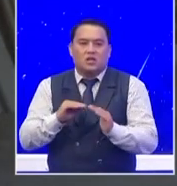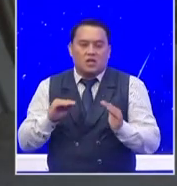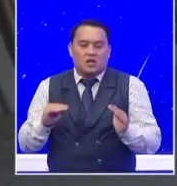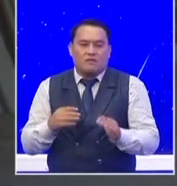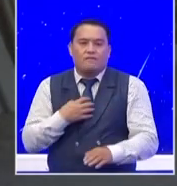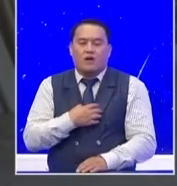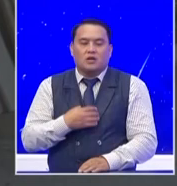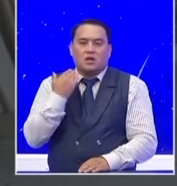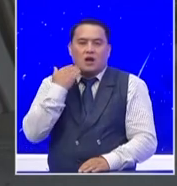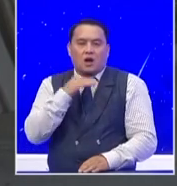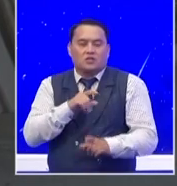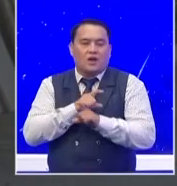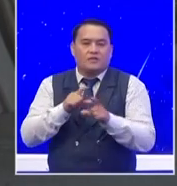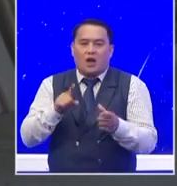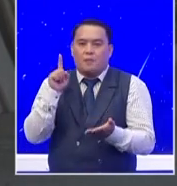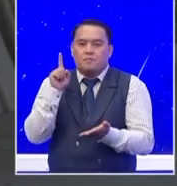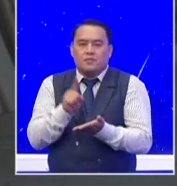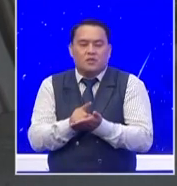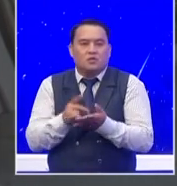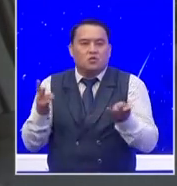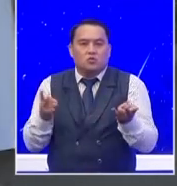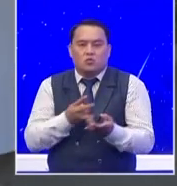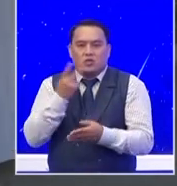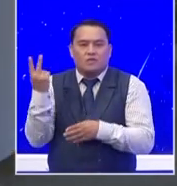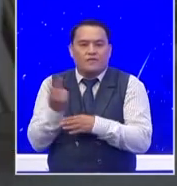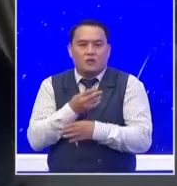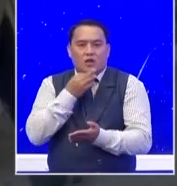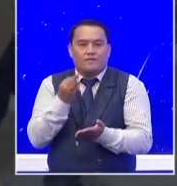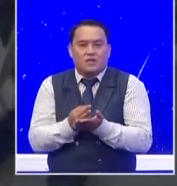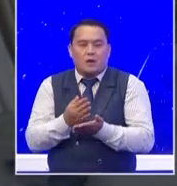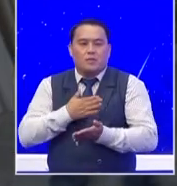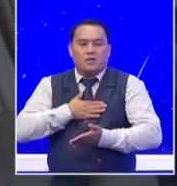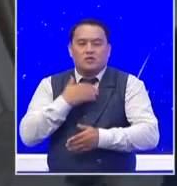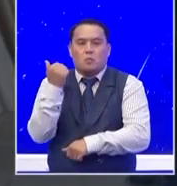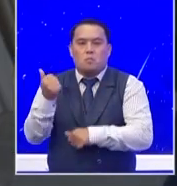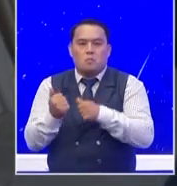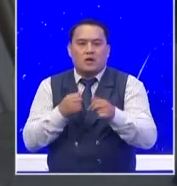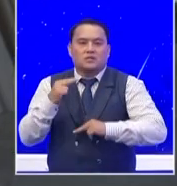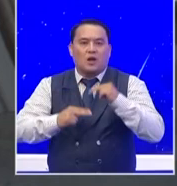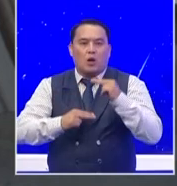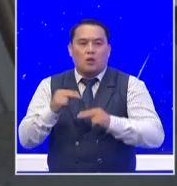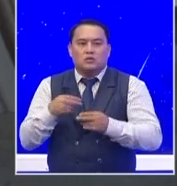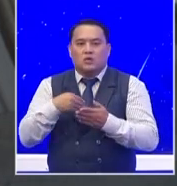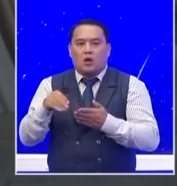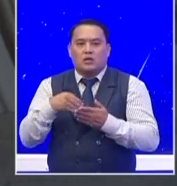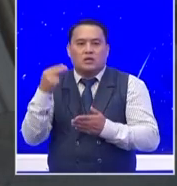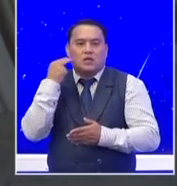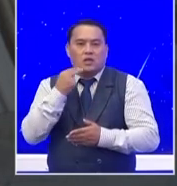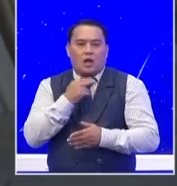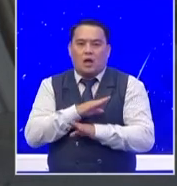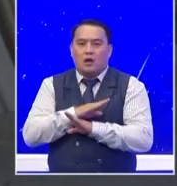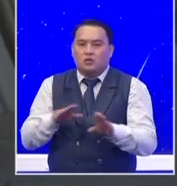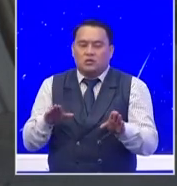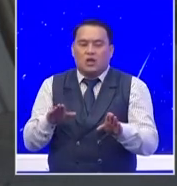значит, что за качество данных объектов мы несем двойную ответственность. Большинство важных материалов при их строительстве мы не закупаем с Китая, как это